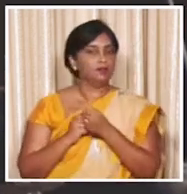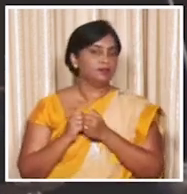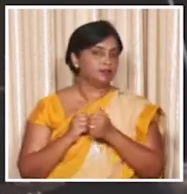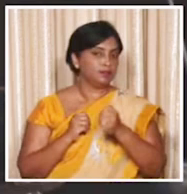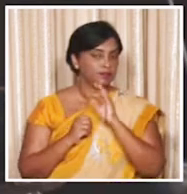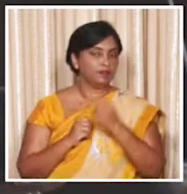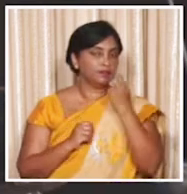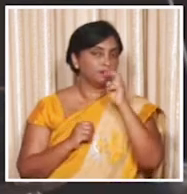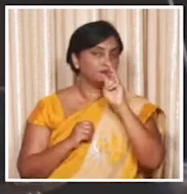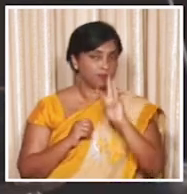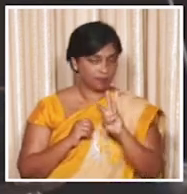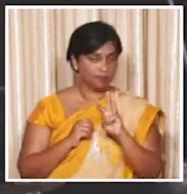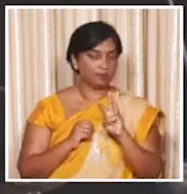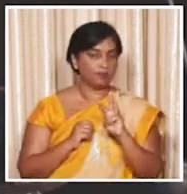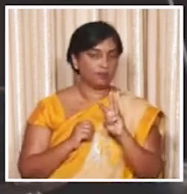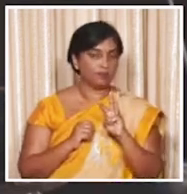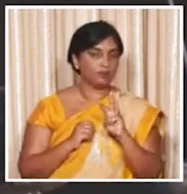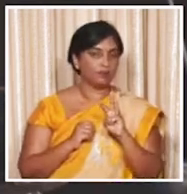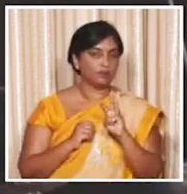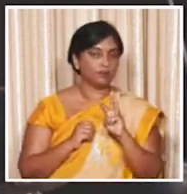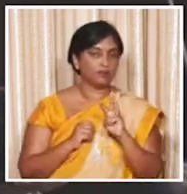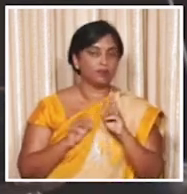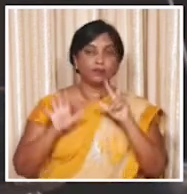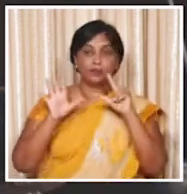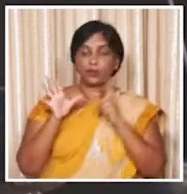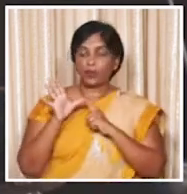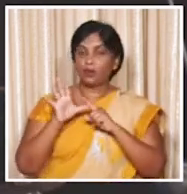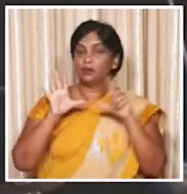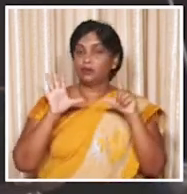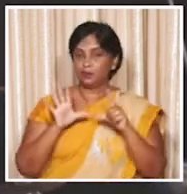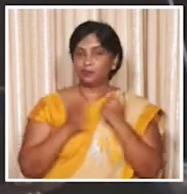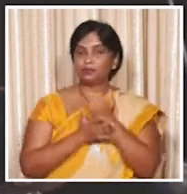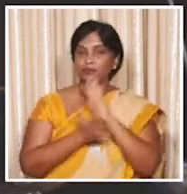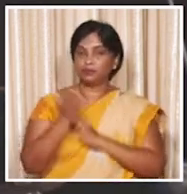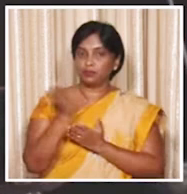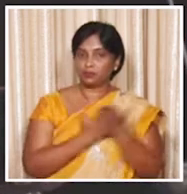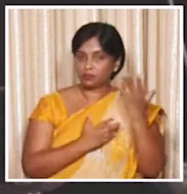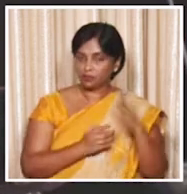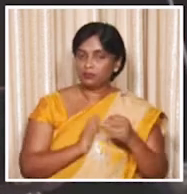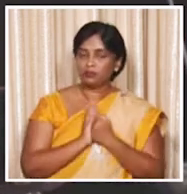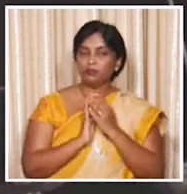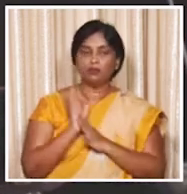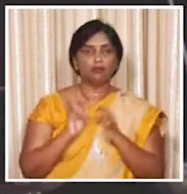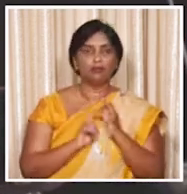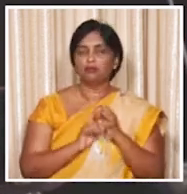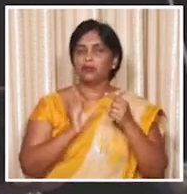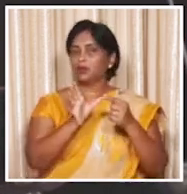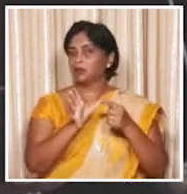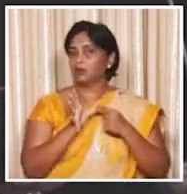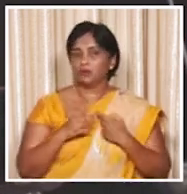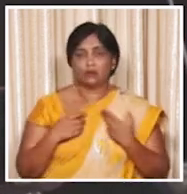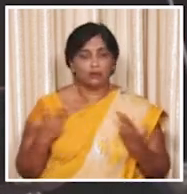2023 இந்த வருடம் 8ஆம் மாதம் 7ஆம் தேதி தங்களுக்கு ஒரு கடிதத்தை அனுப்பியிருந்தேன். ஆனால் எனக்கு ஒரு பதிலும் கிடைக்கவில்லை. அதேபோல